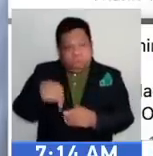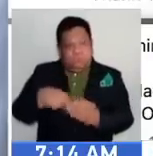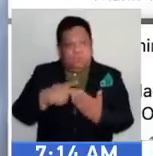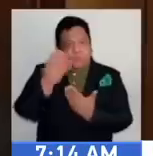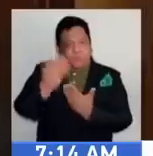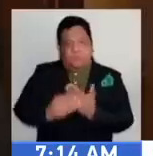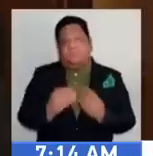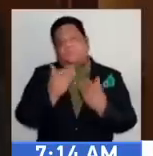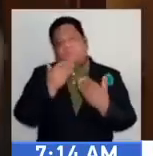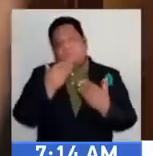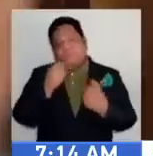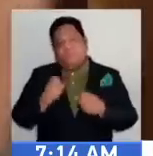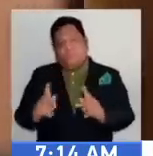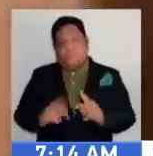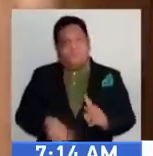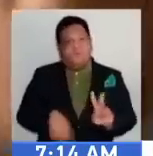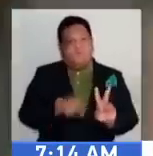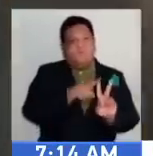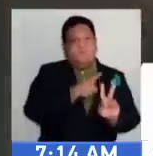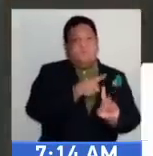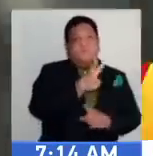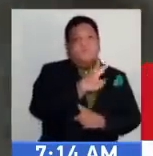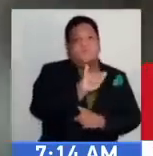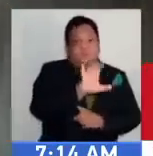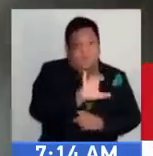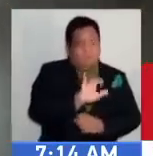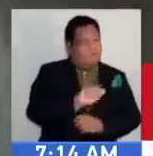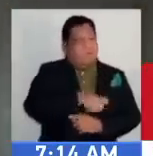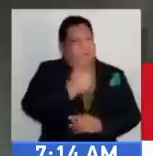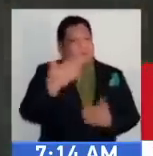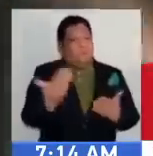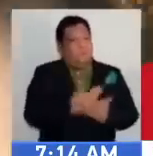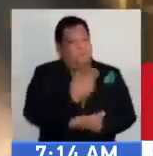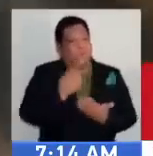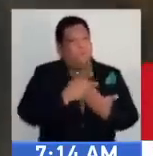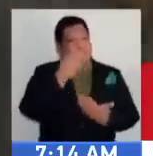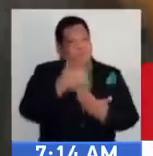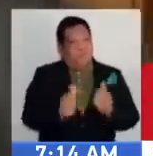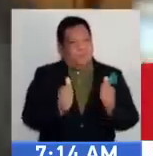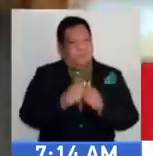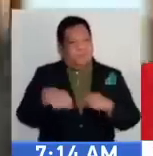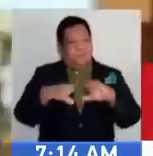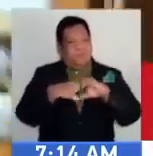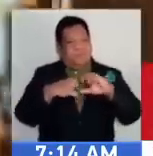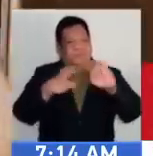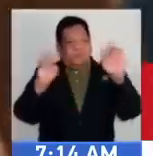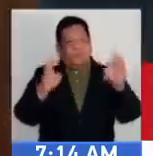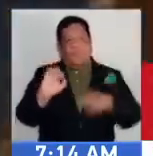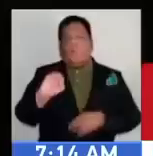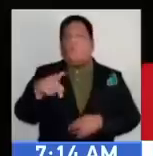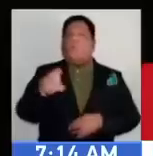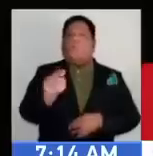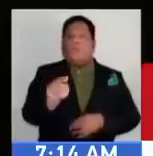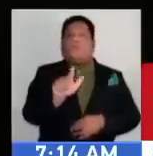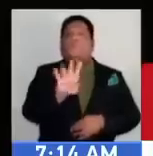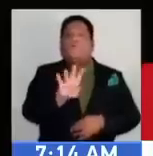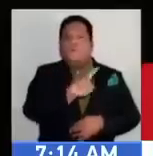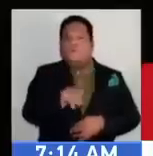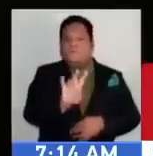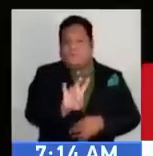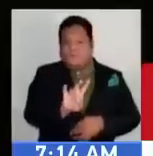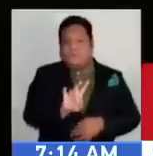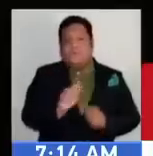Vic naman muling bibida sa isang upcoming sitcom sa Kapuso Network na open 24/7. Kasama niya si Maa Salvador,